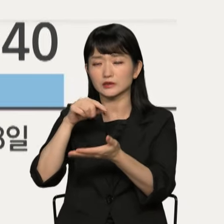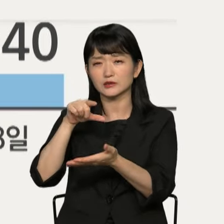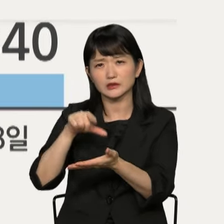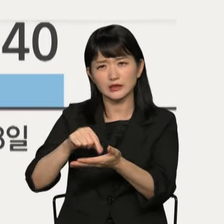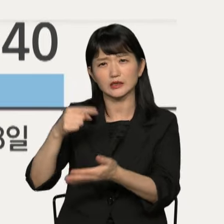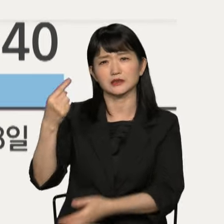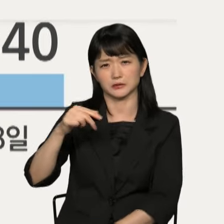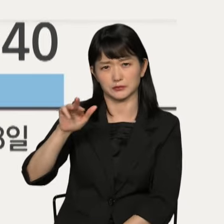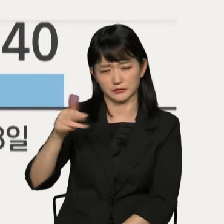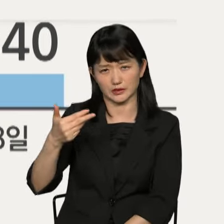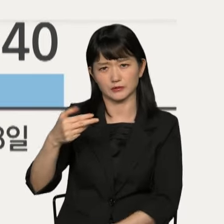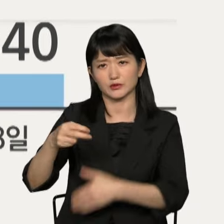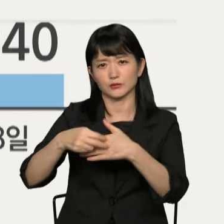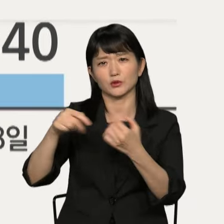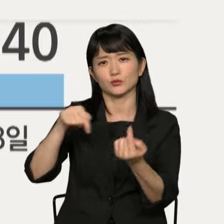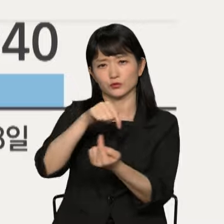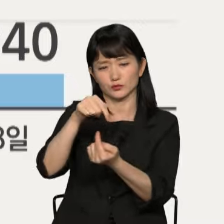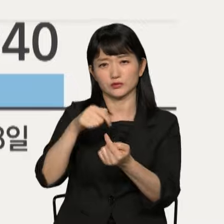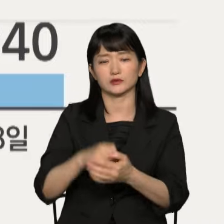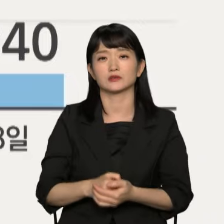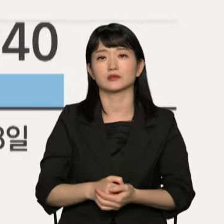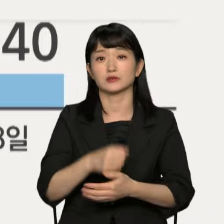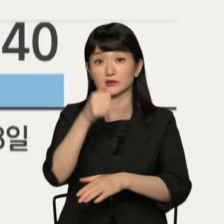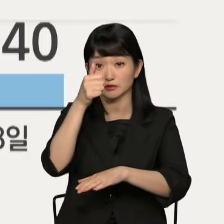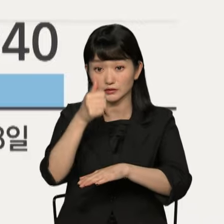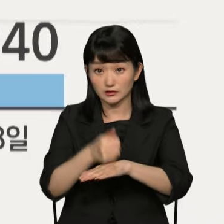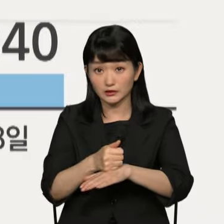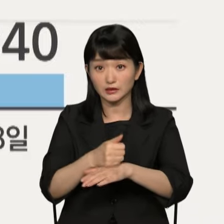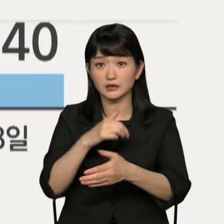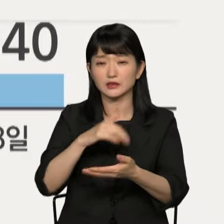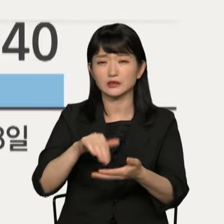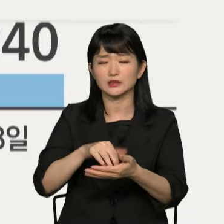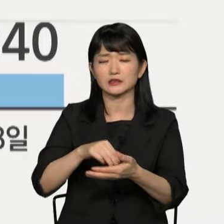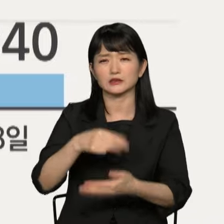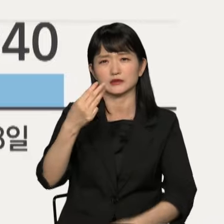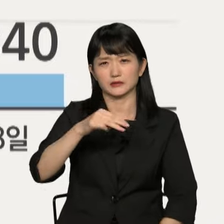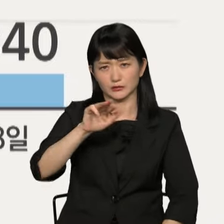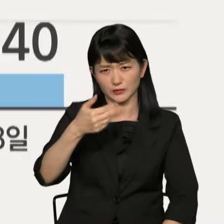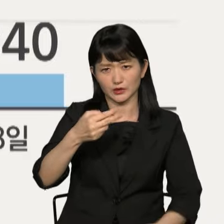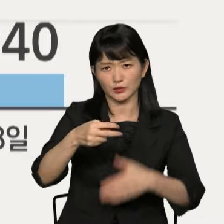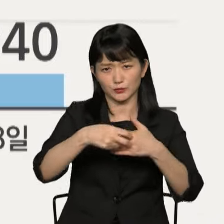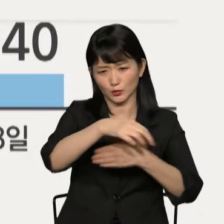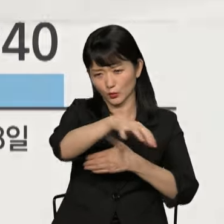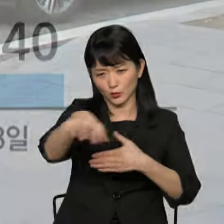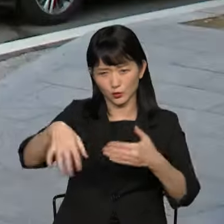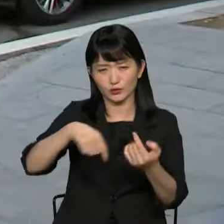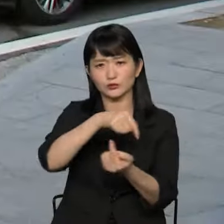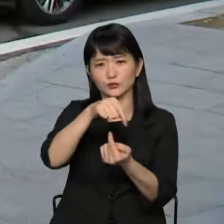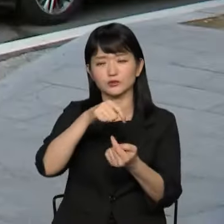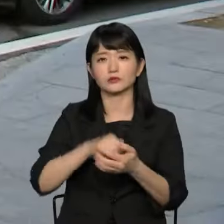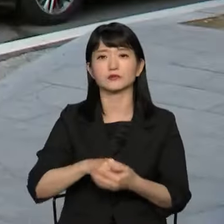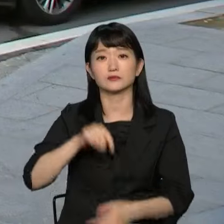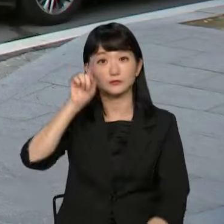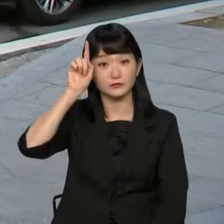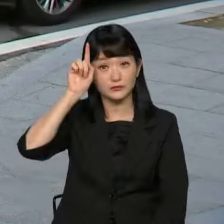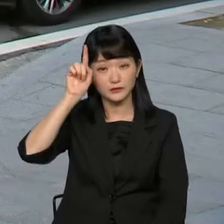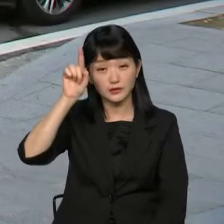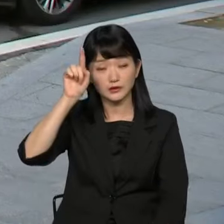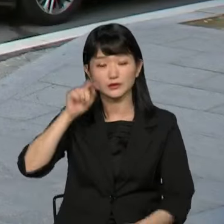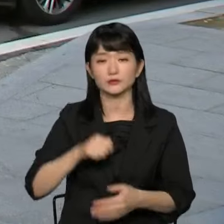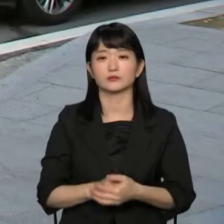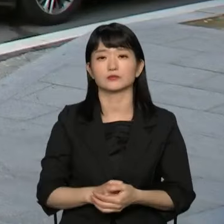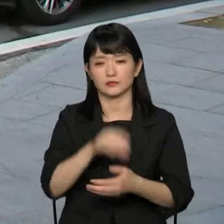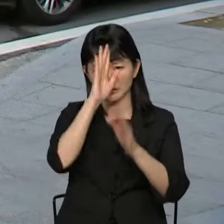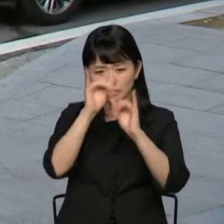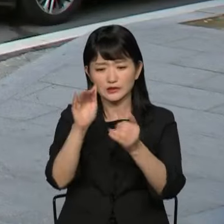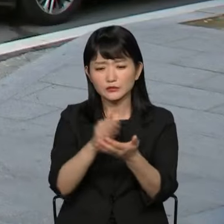문을 엽니다. 마지막 날에는 다시 약 3,800 곳의 병의원이 문을 엽니다. 내일부터는 진료 환자 분산이